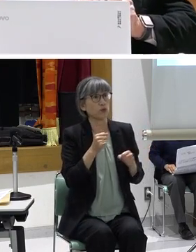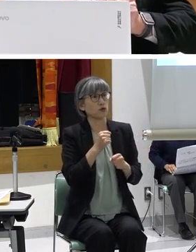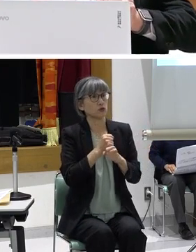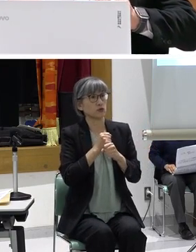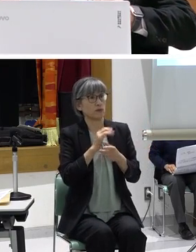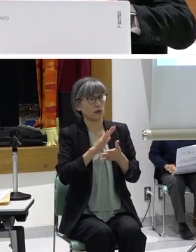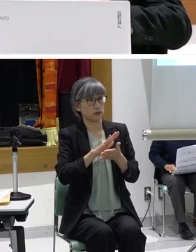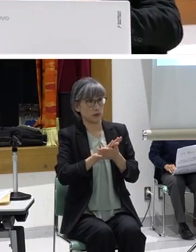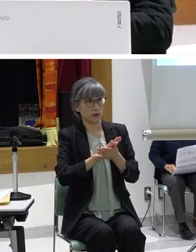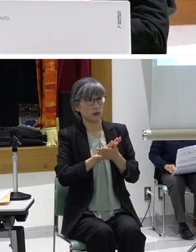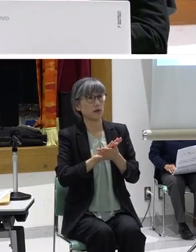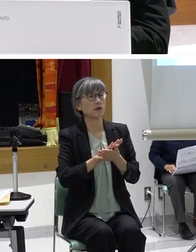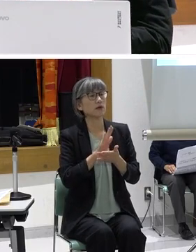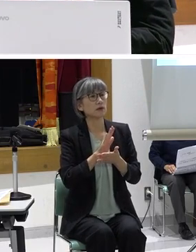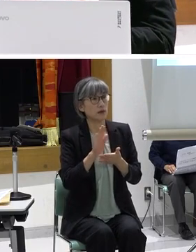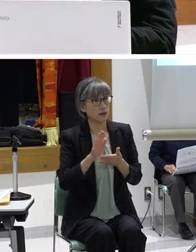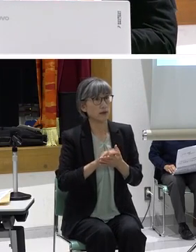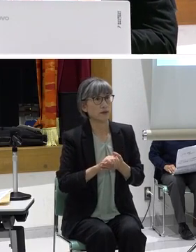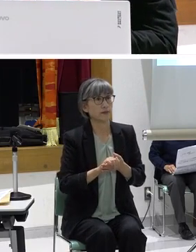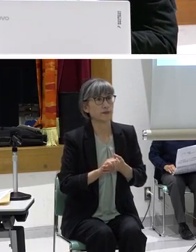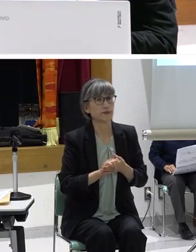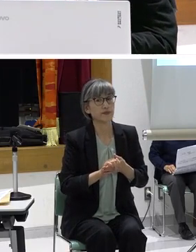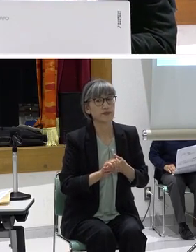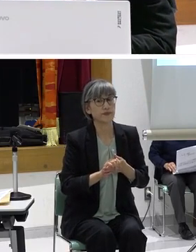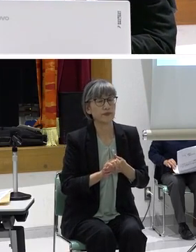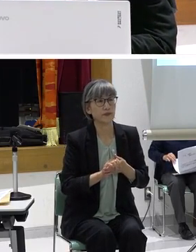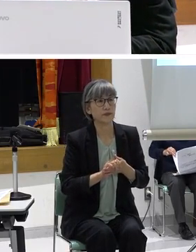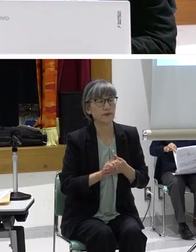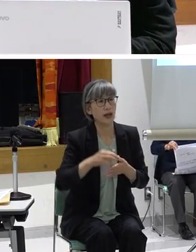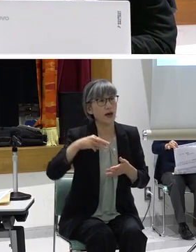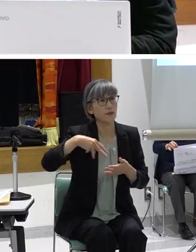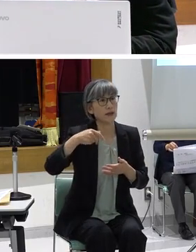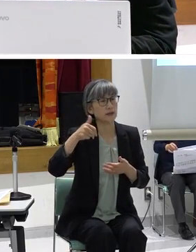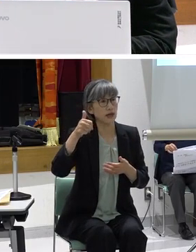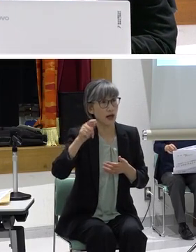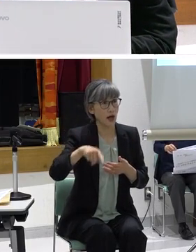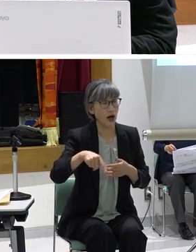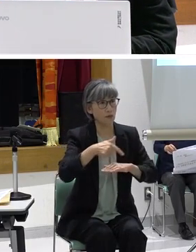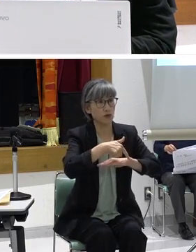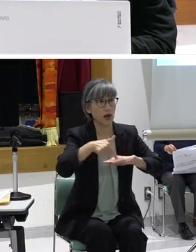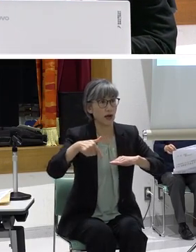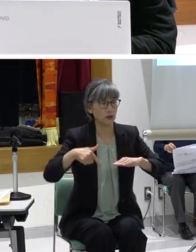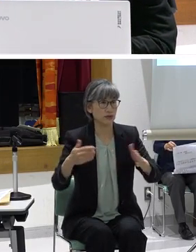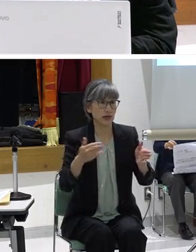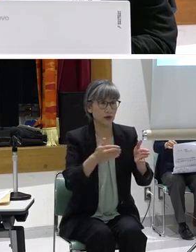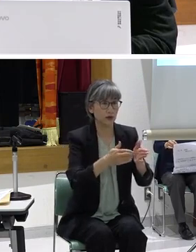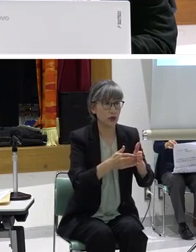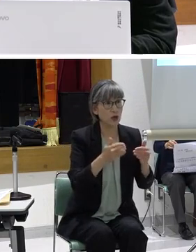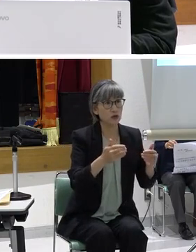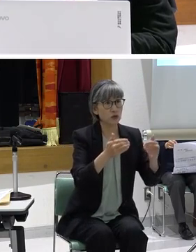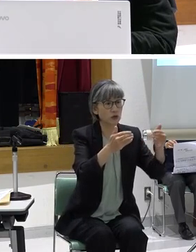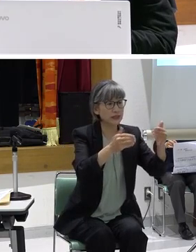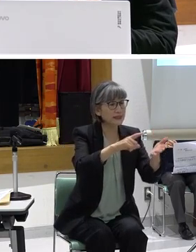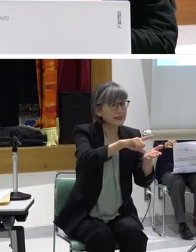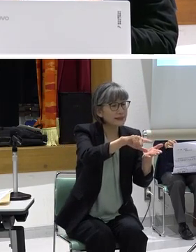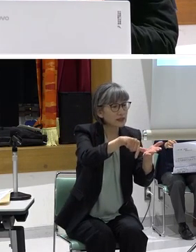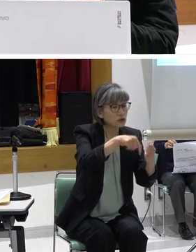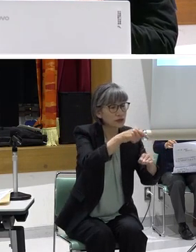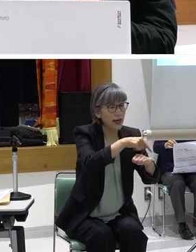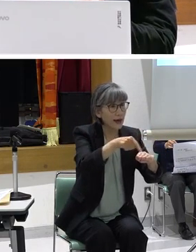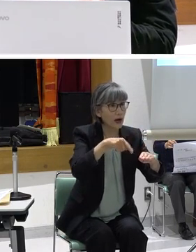。で、マスタープランの最後の部分で促進地区計画方針ということ